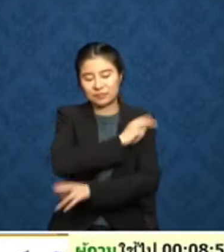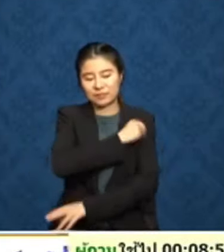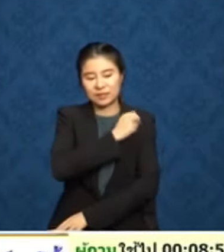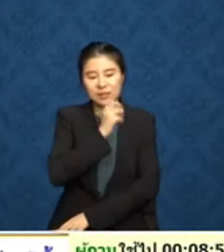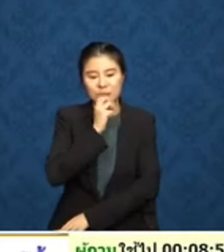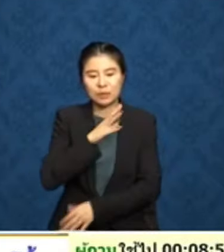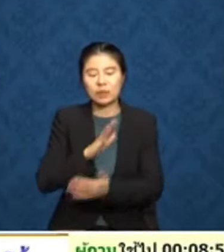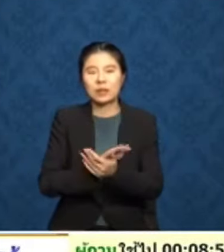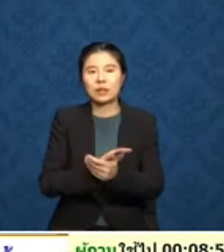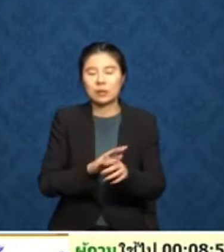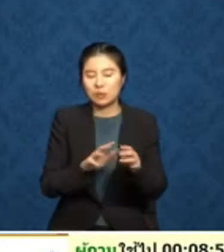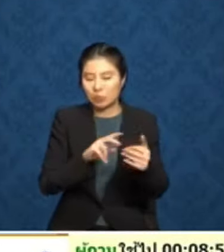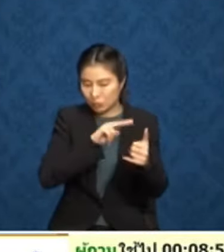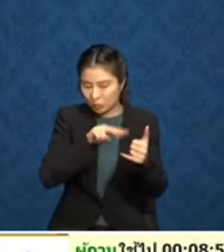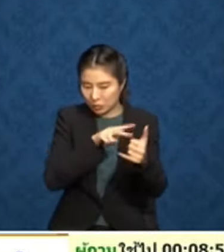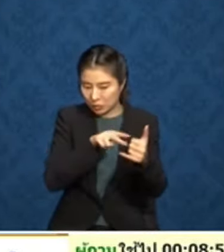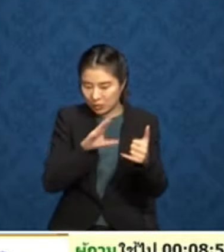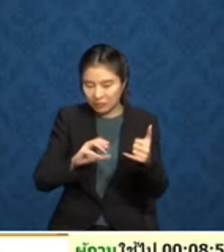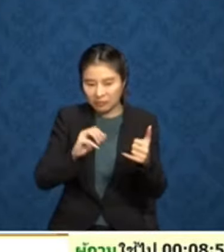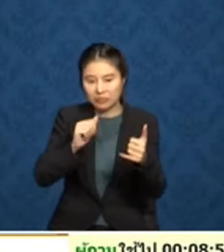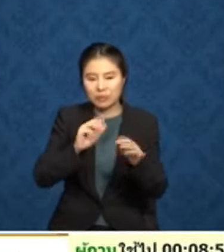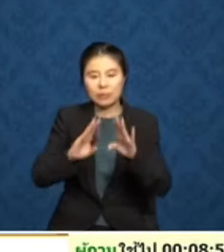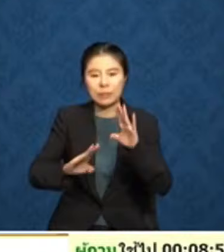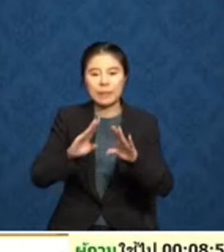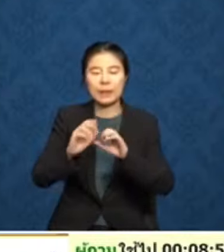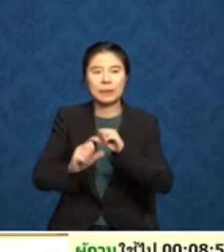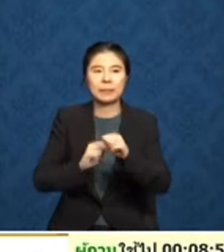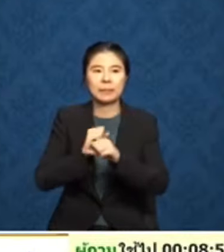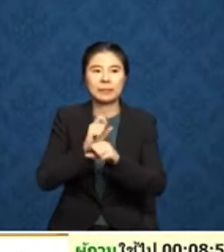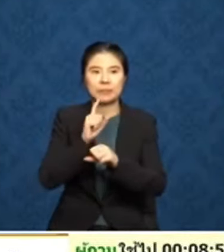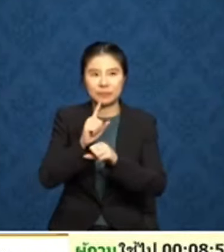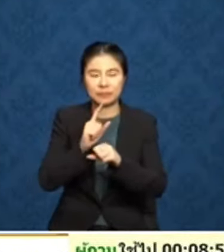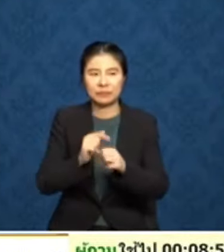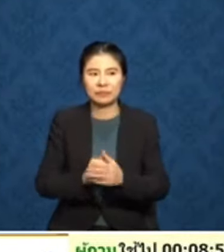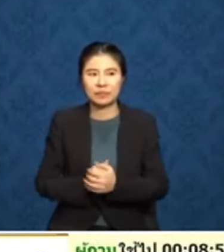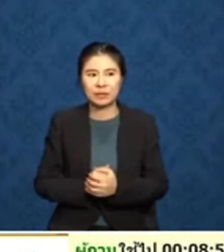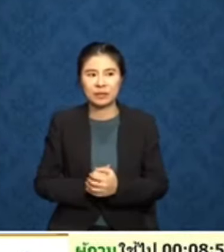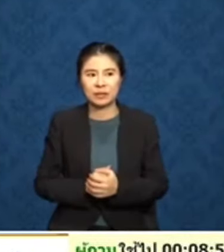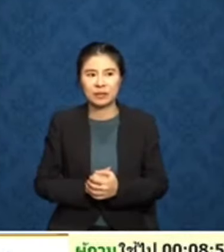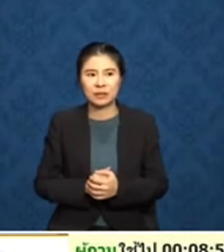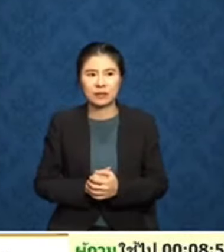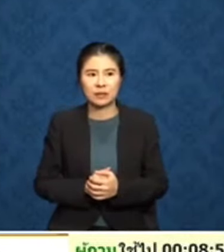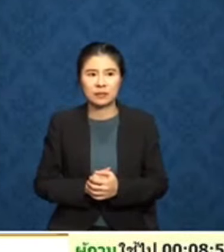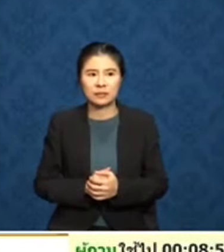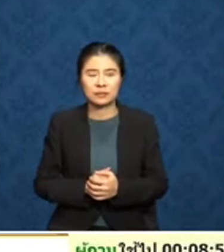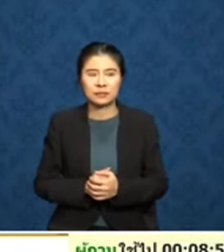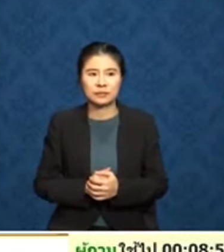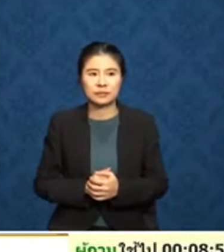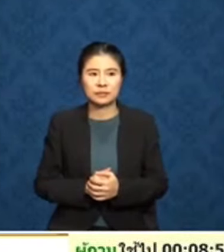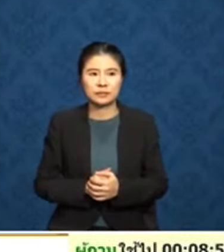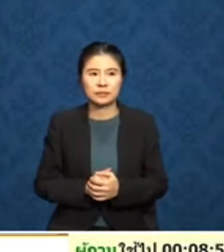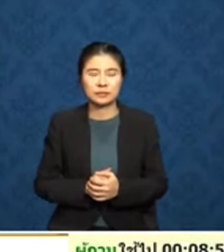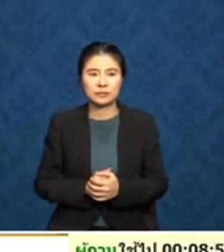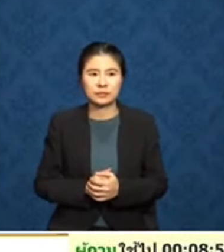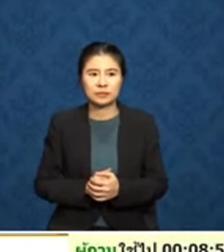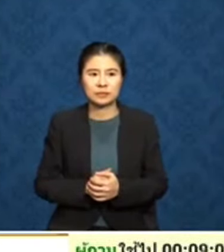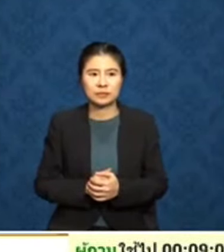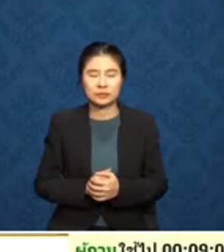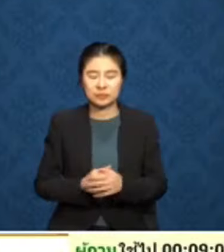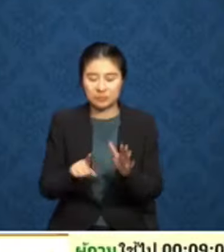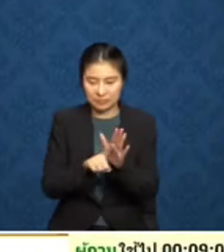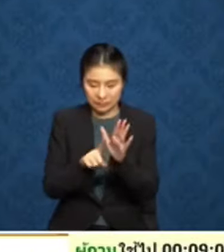าณ1ปีนะคะแล้วก็จะต้องมีการดูแลติดตามกันอีกเนี่ย อย่างน้อยก็คือ6